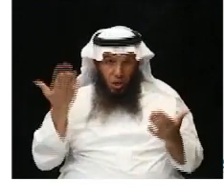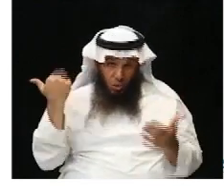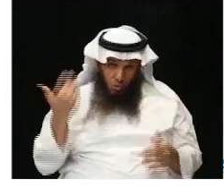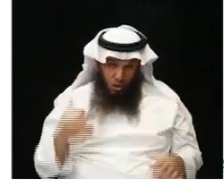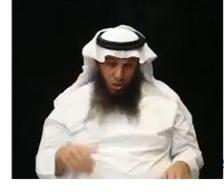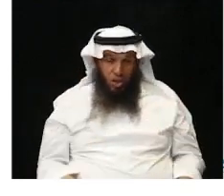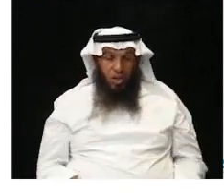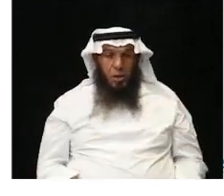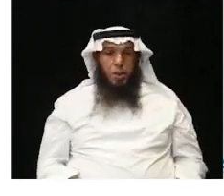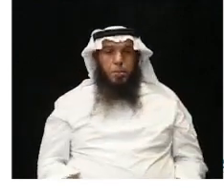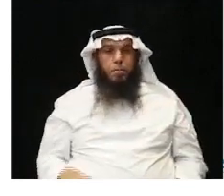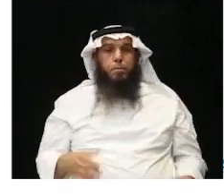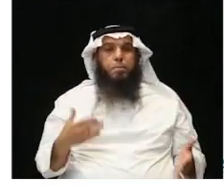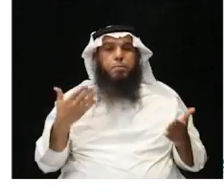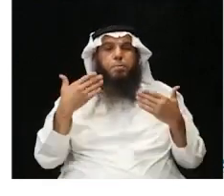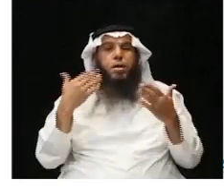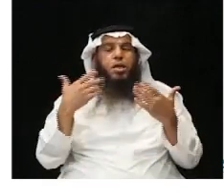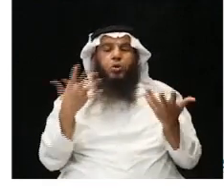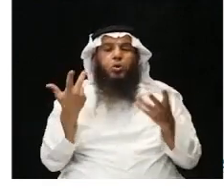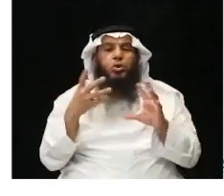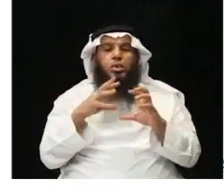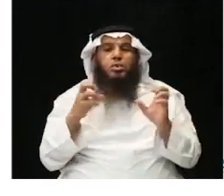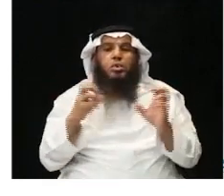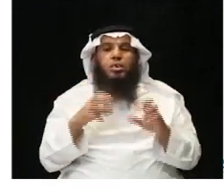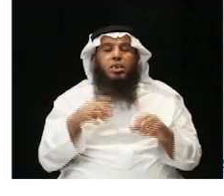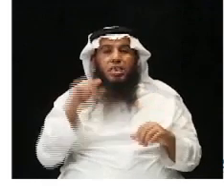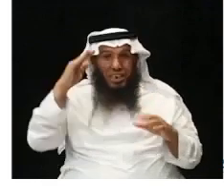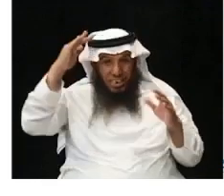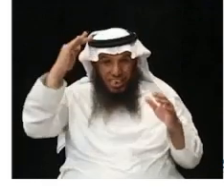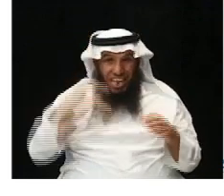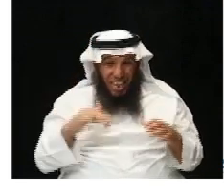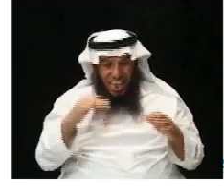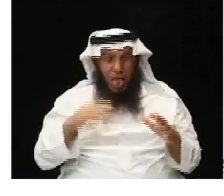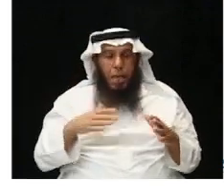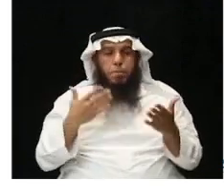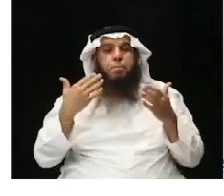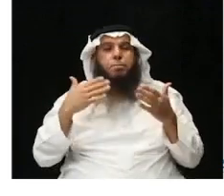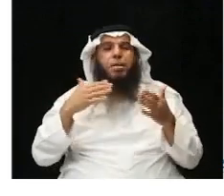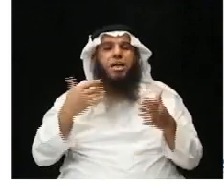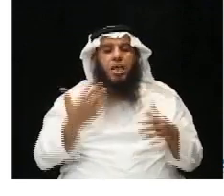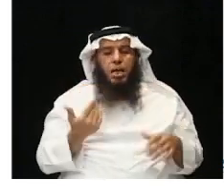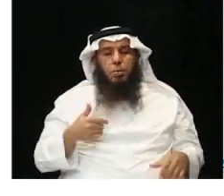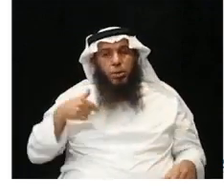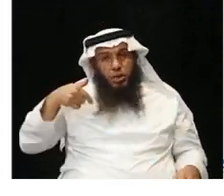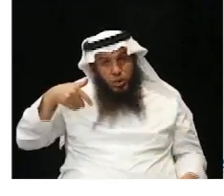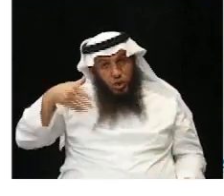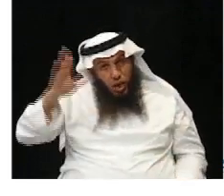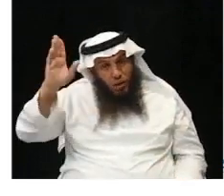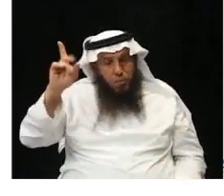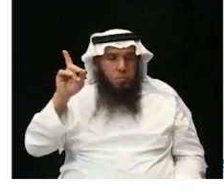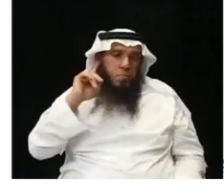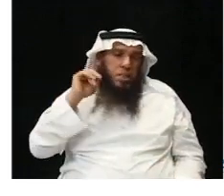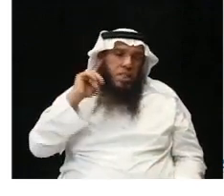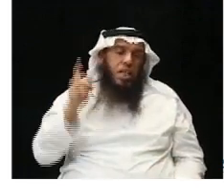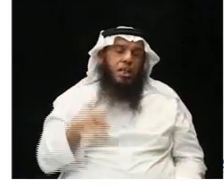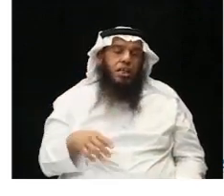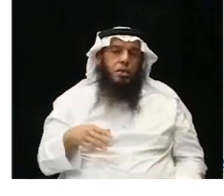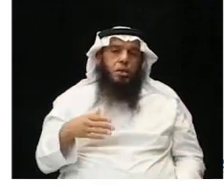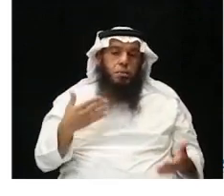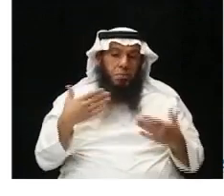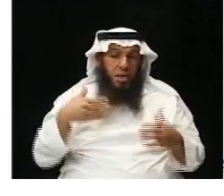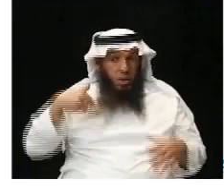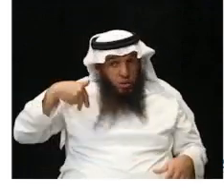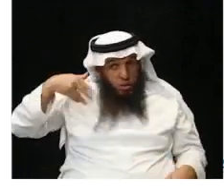البداية، المكية معناها أن هذه السورة نزلت قبل هجرة النبي عليه الصلاة والسلام من مكة إلى